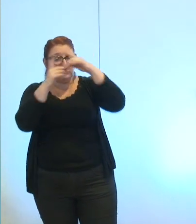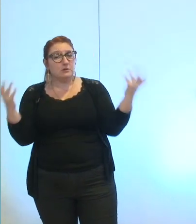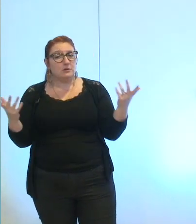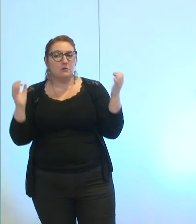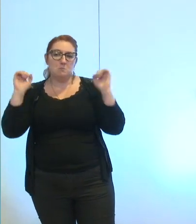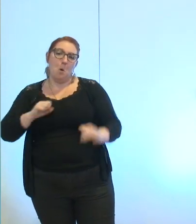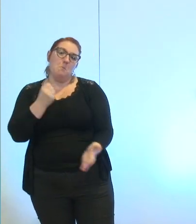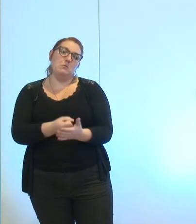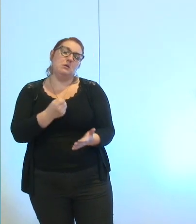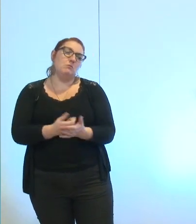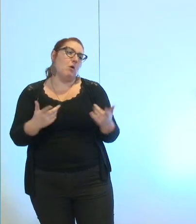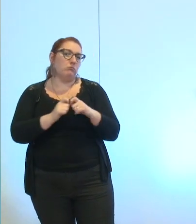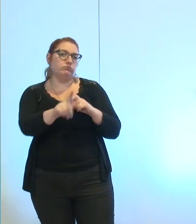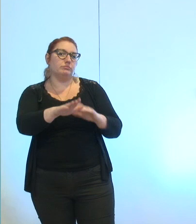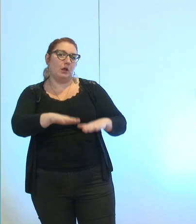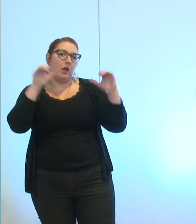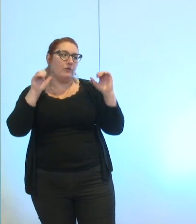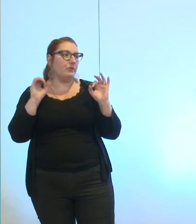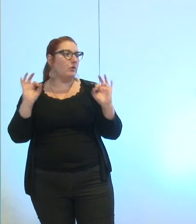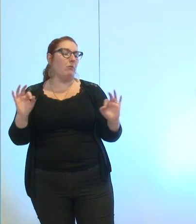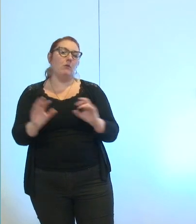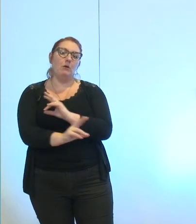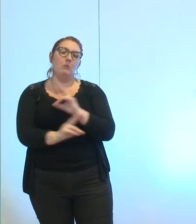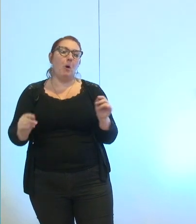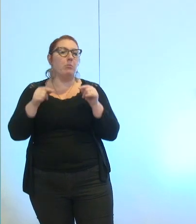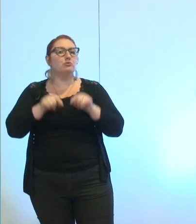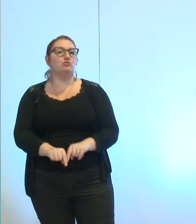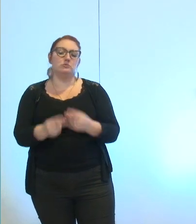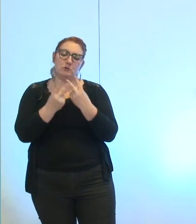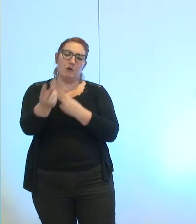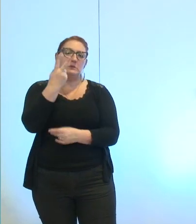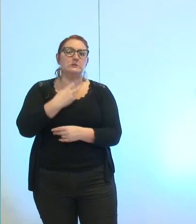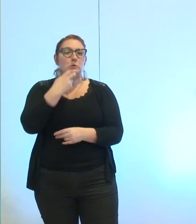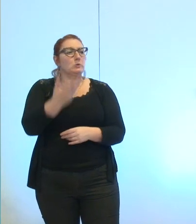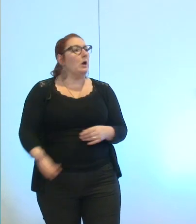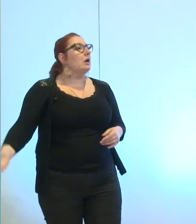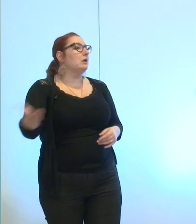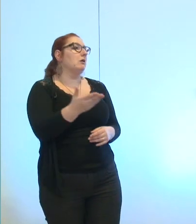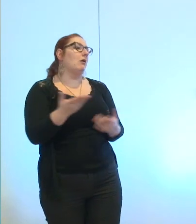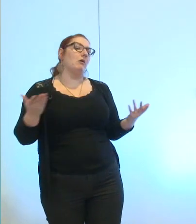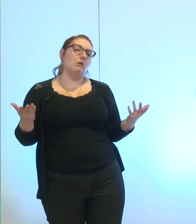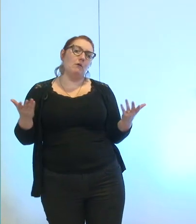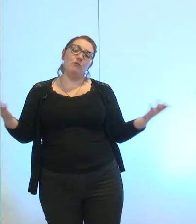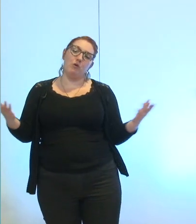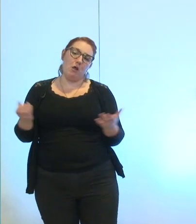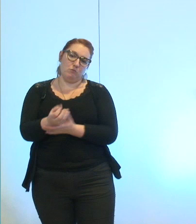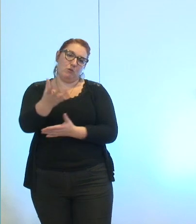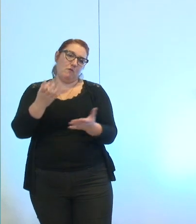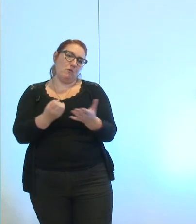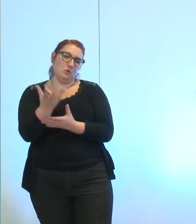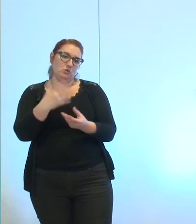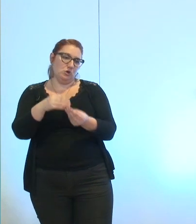serait un minimum de dessence vis-à-vis de nos concitoyens voilà quelques éléments que je voulais